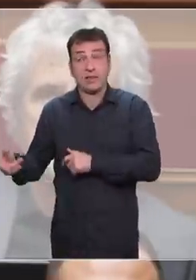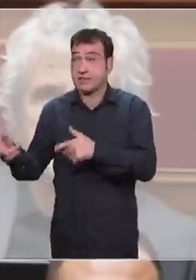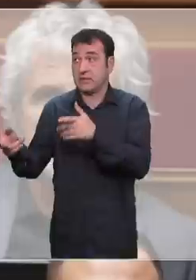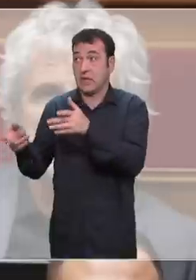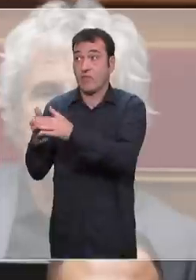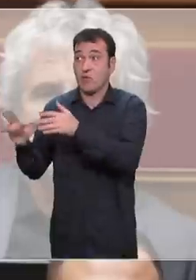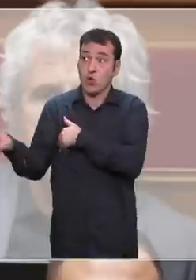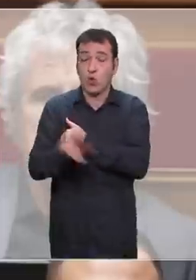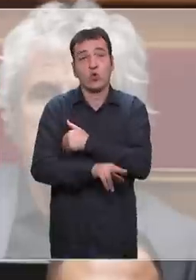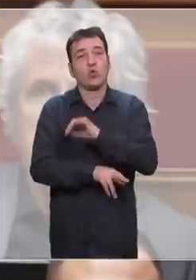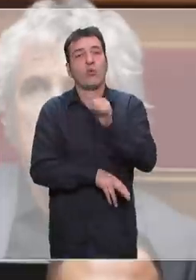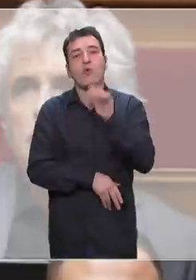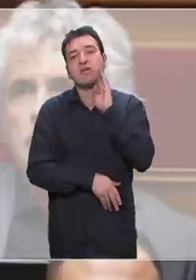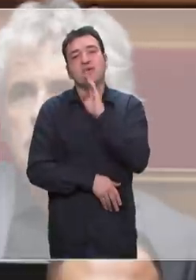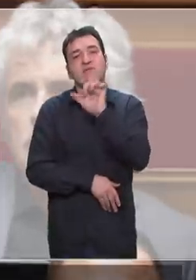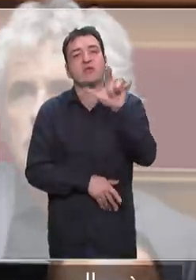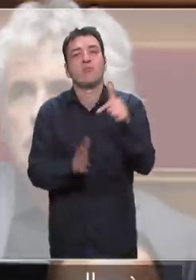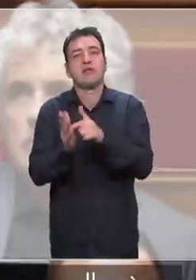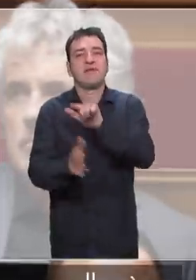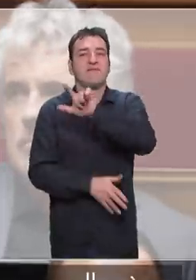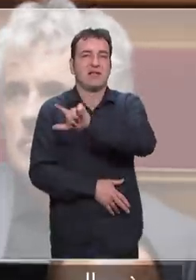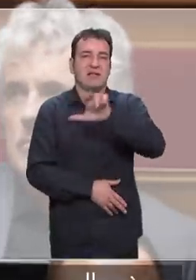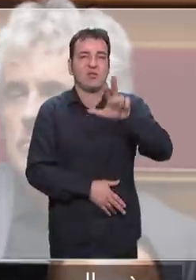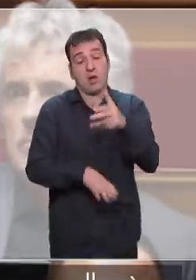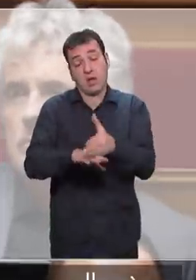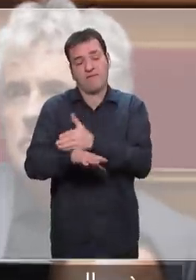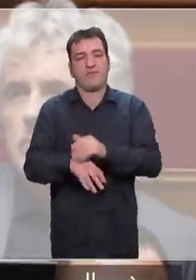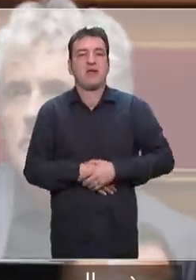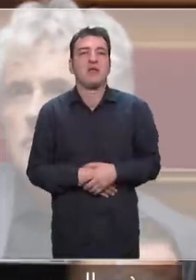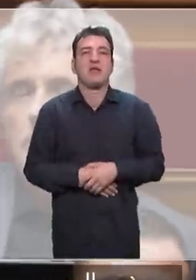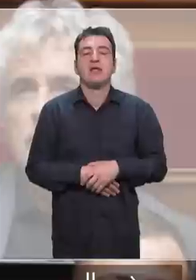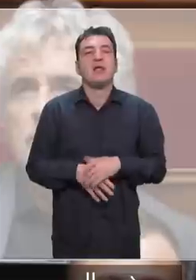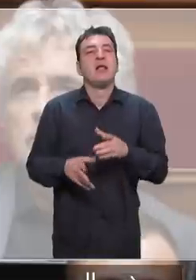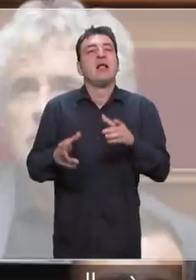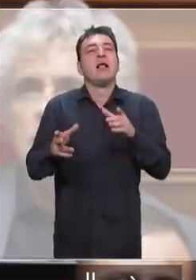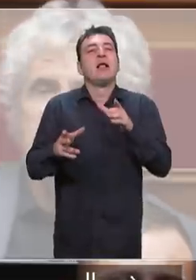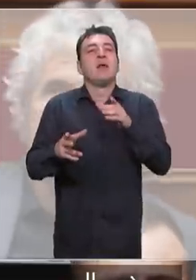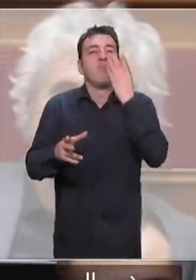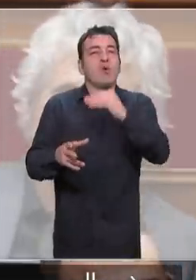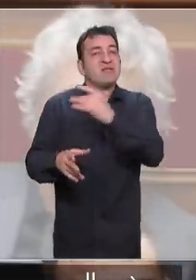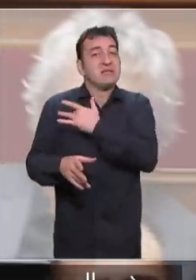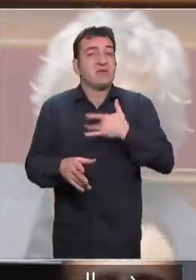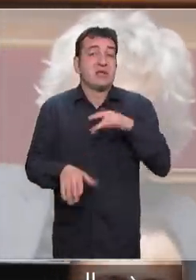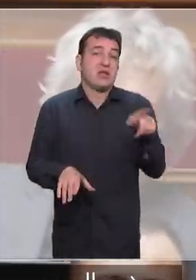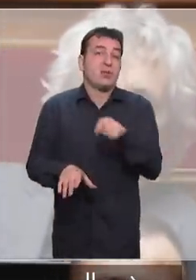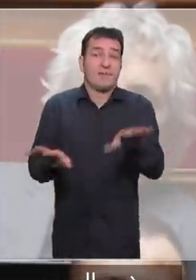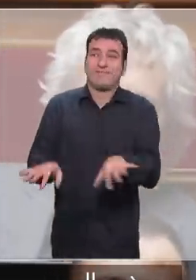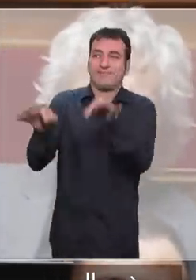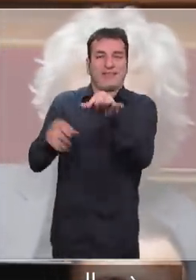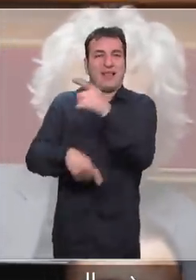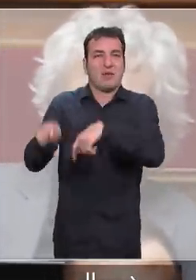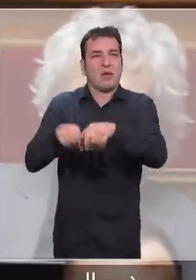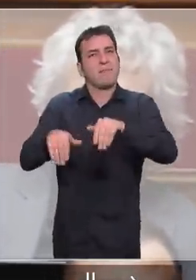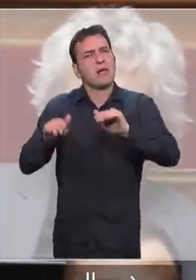janvier 2023. La suspension de nos personnels de santé devait être temporaire. Pourtant, vous vous y opposez